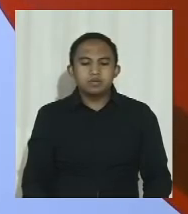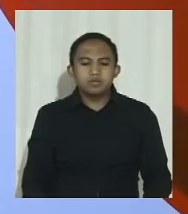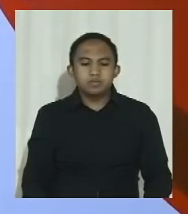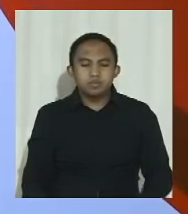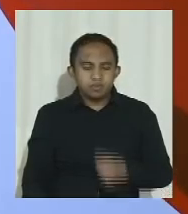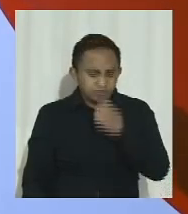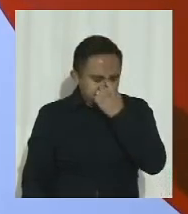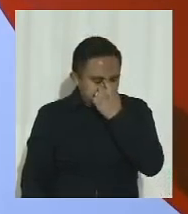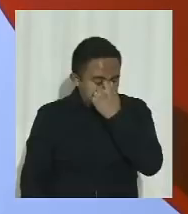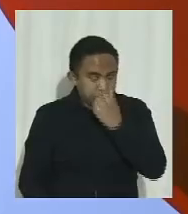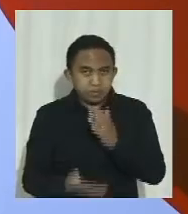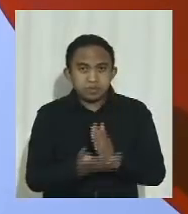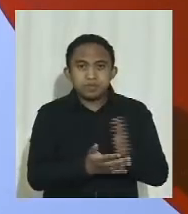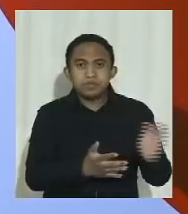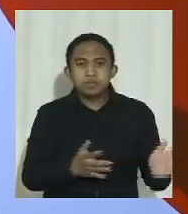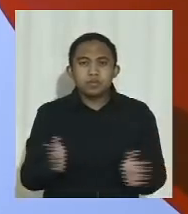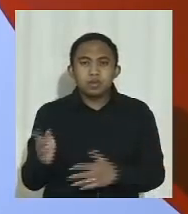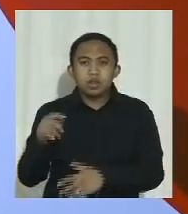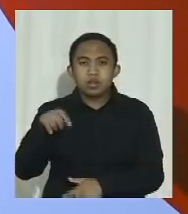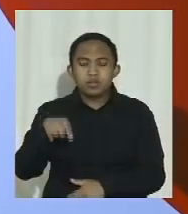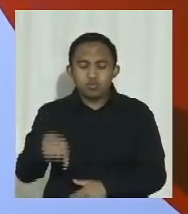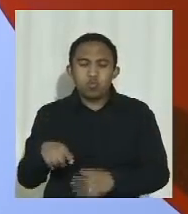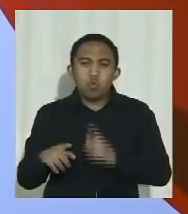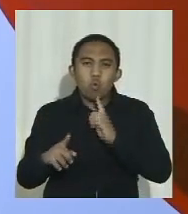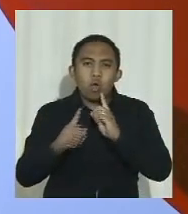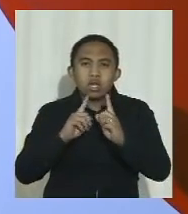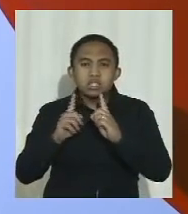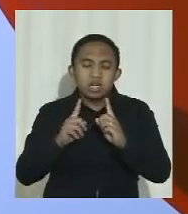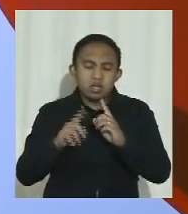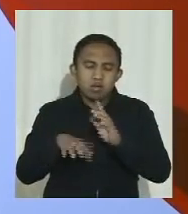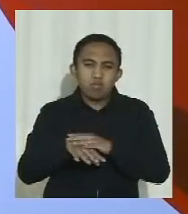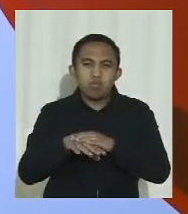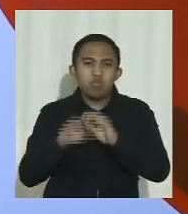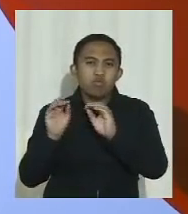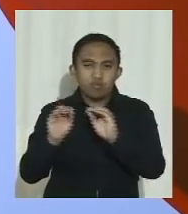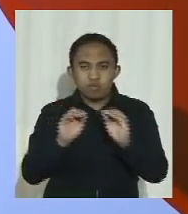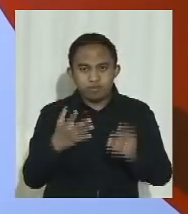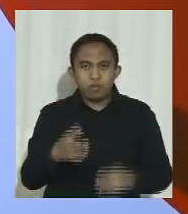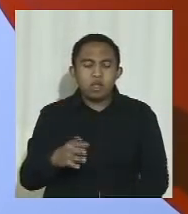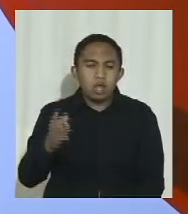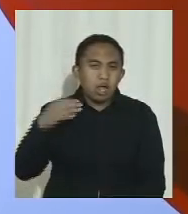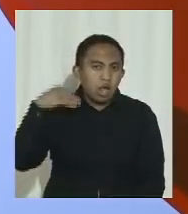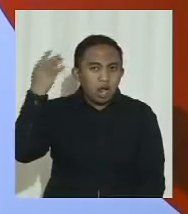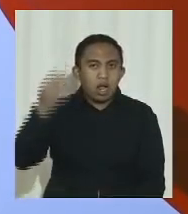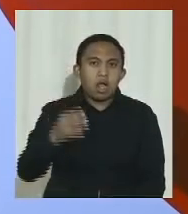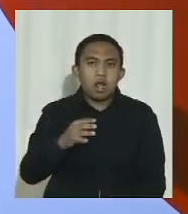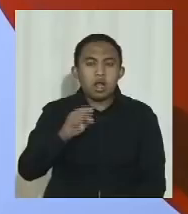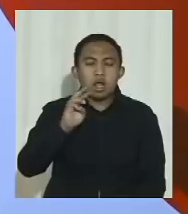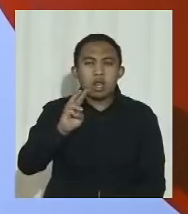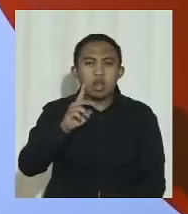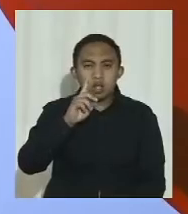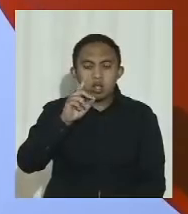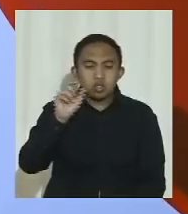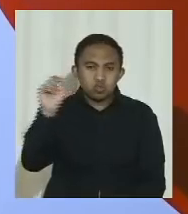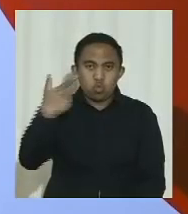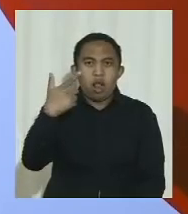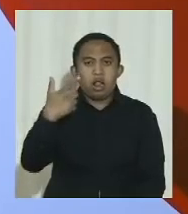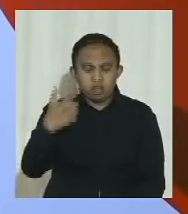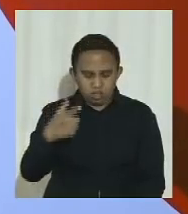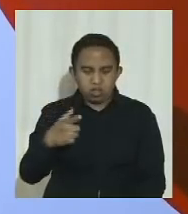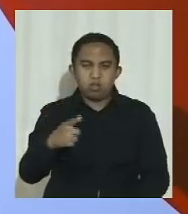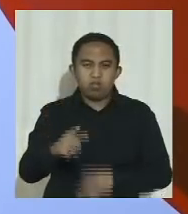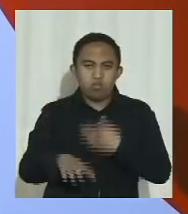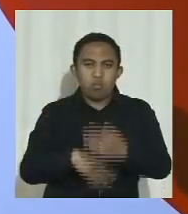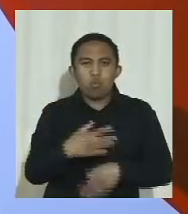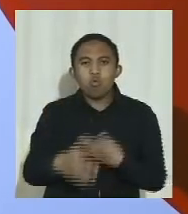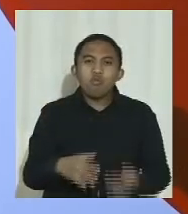Izay ny amin'ny fahivadika eo amin'ny tontolo ny fampianarana isika ny 6 Jolay izao no hiatrika ny fanadinana ara-panjakana voalohany CPE